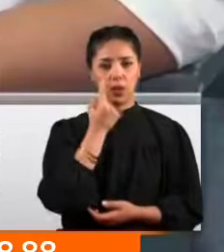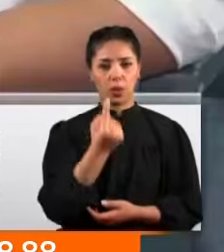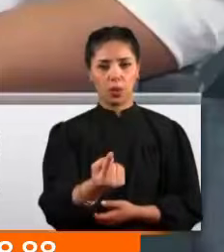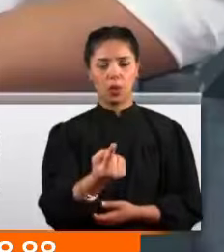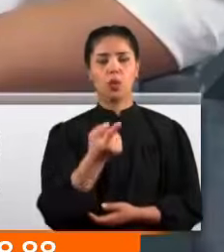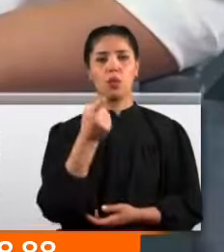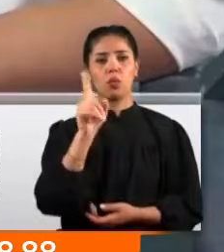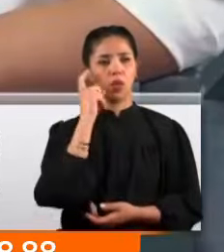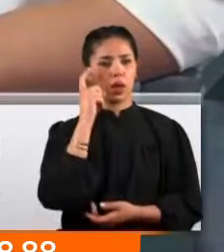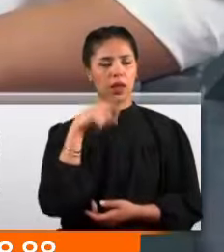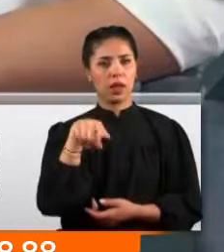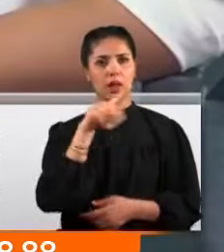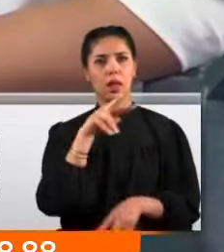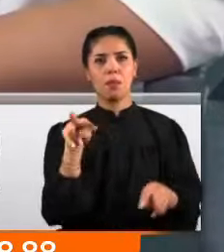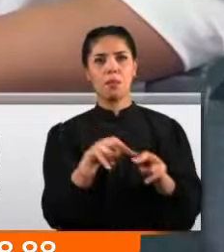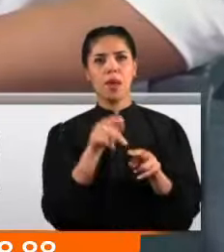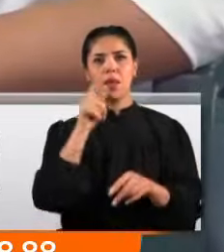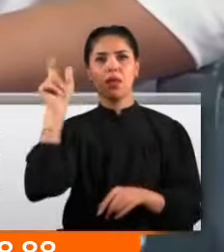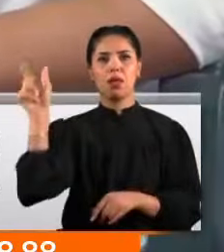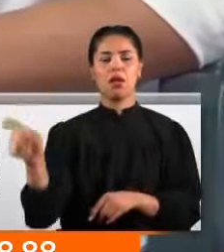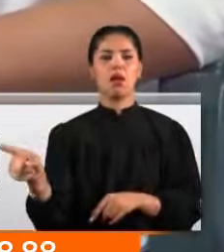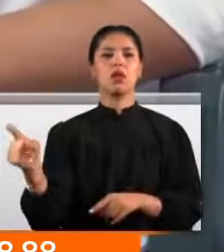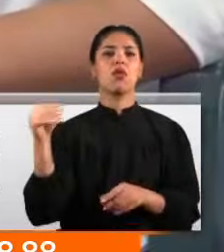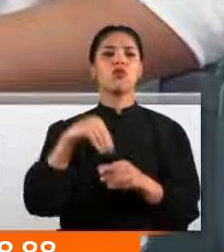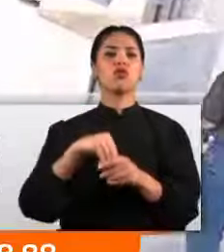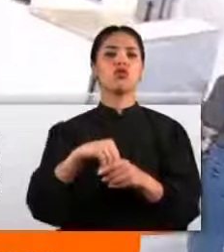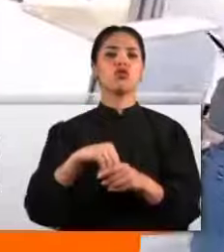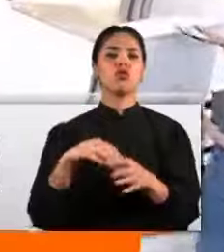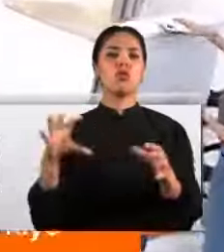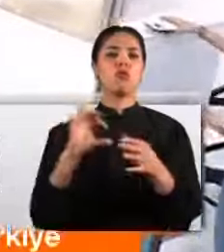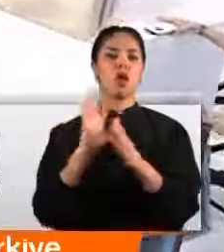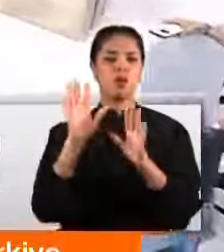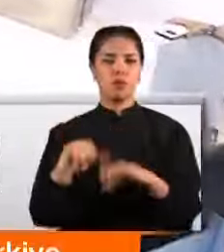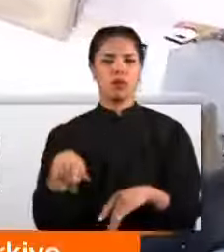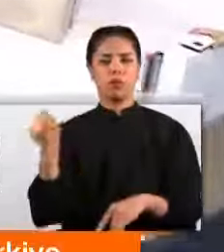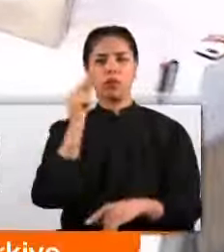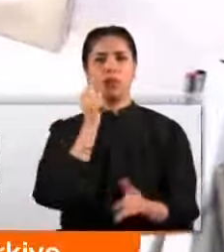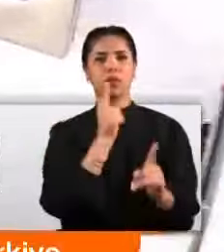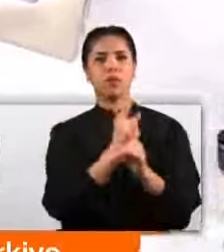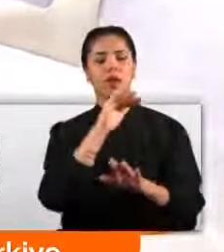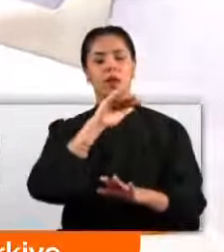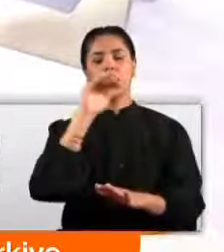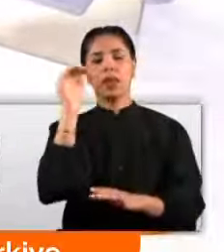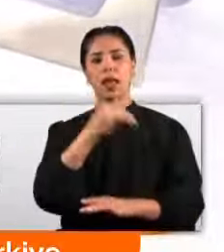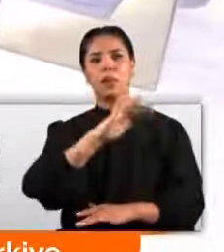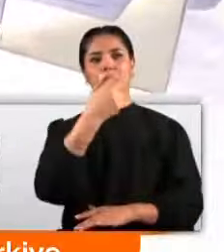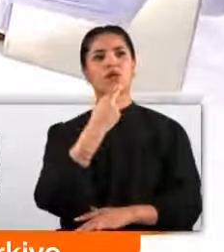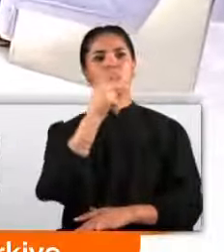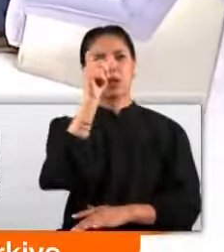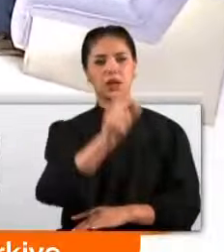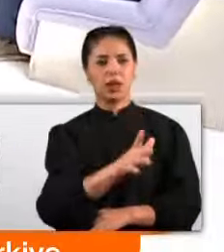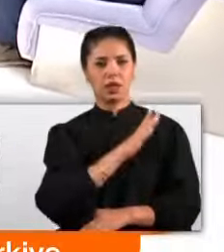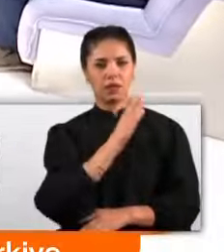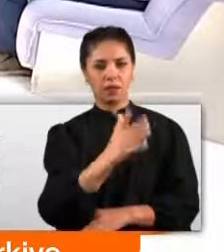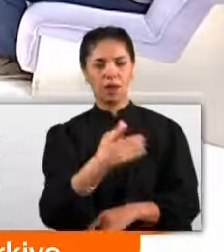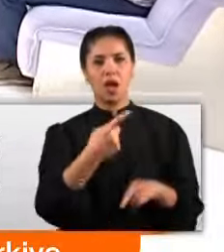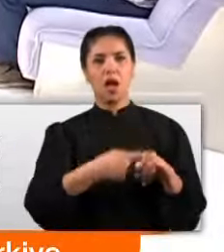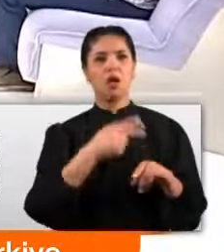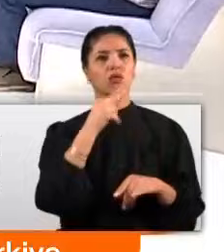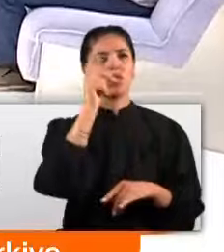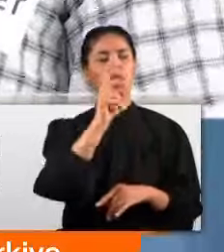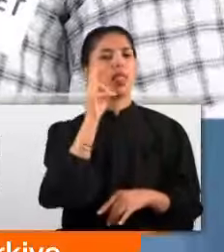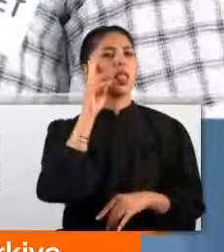korkunç iddiada Mehmet Taşpınar'ın da parmağının olduğu söyleniyordu. Seninle yüzleşmeye gelen bir başka kadın daha var, Hatice Ekiz. Sen kendisini de